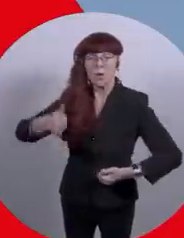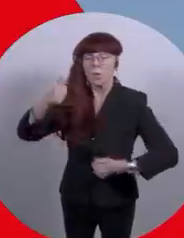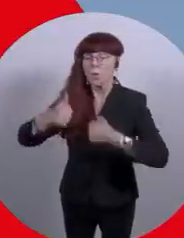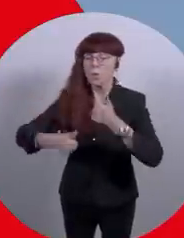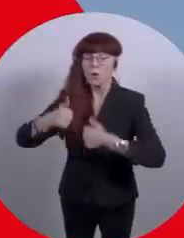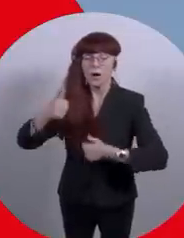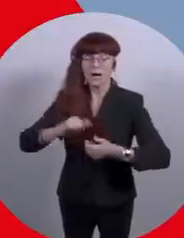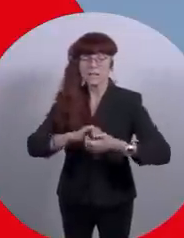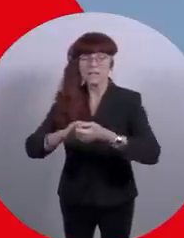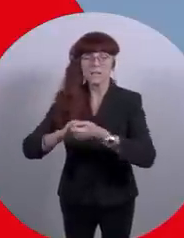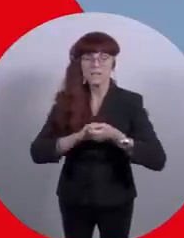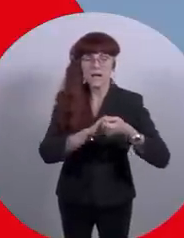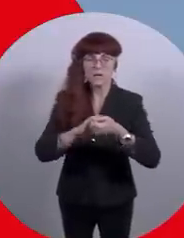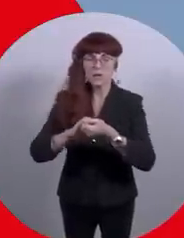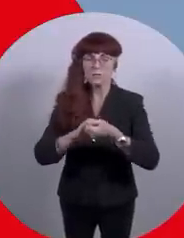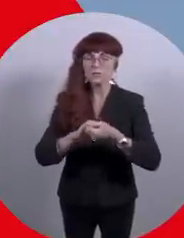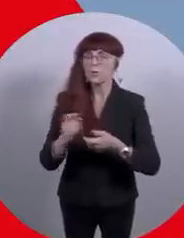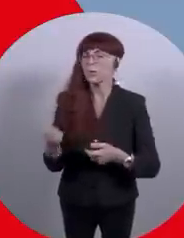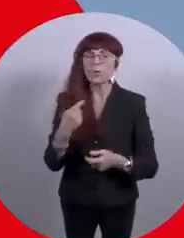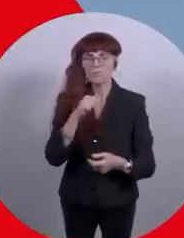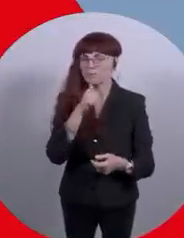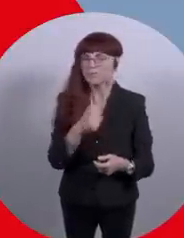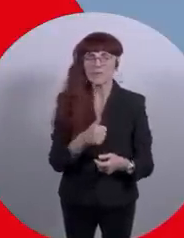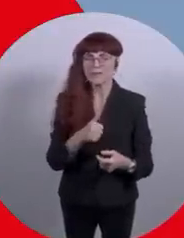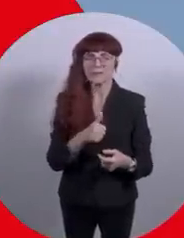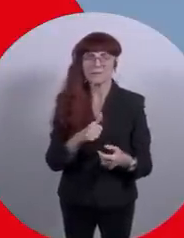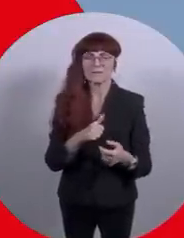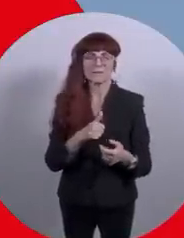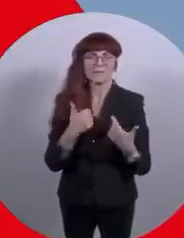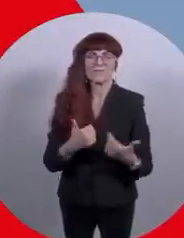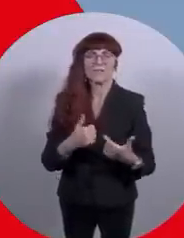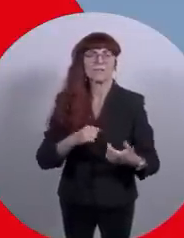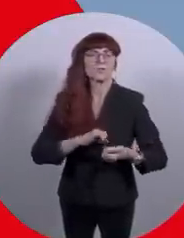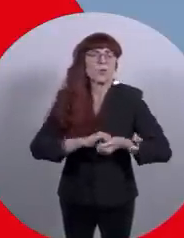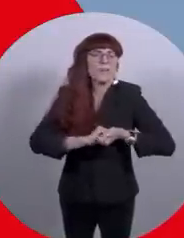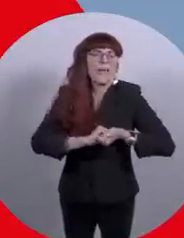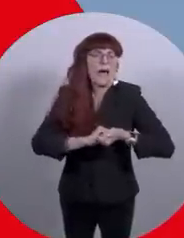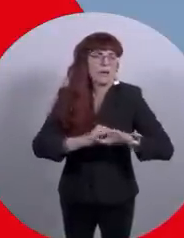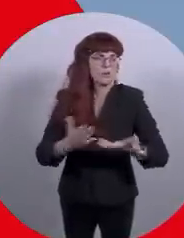eine solidarische Gesellschaft sein Populismus